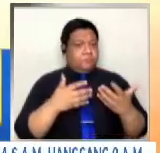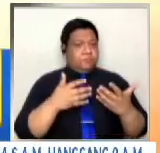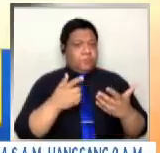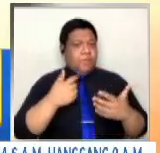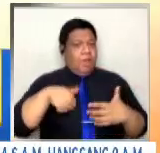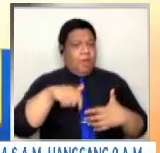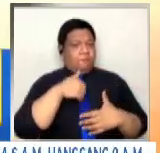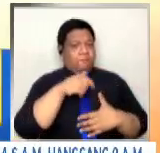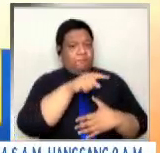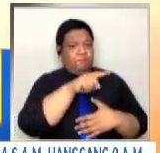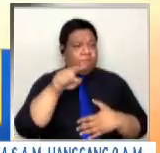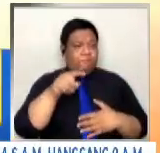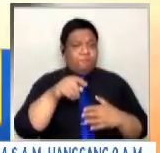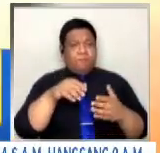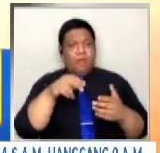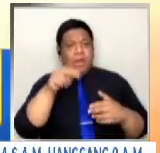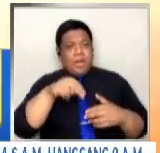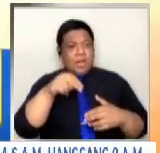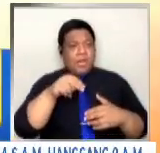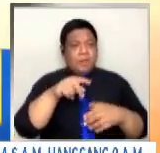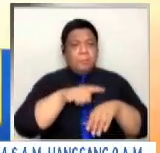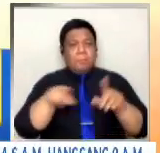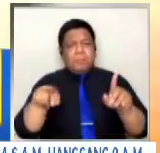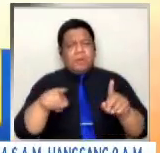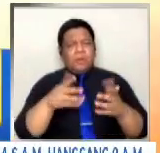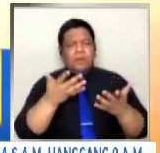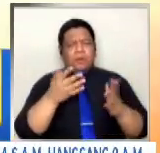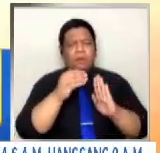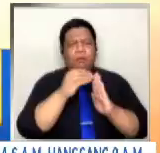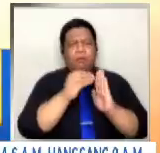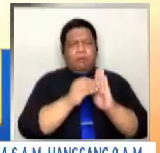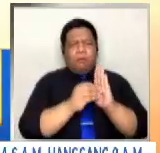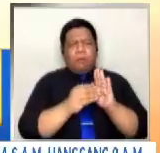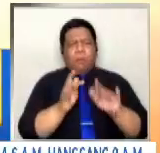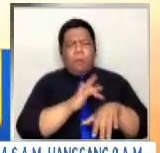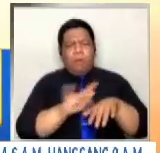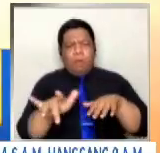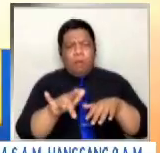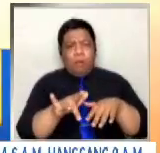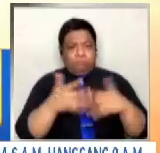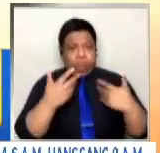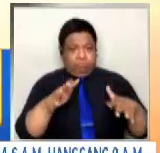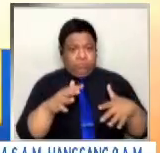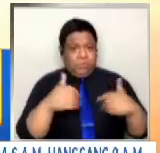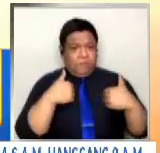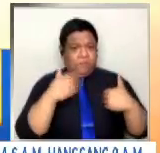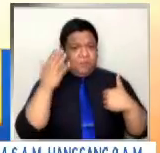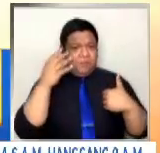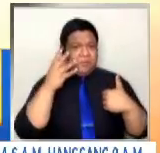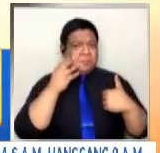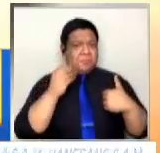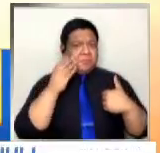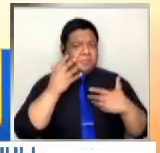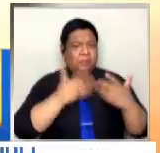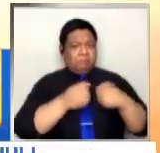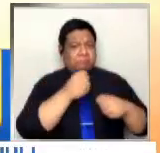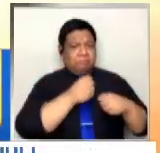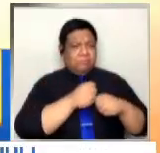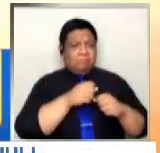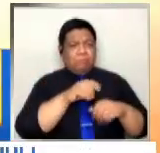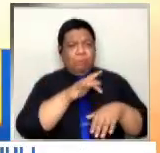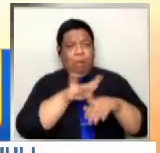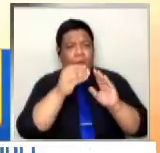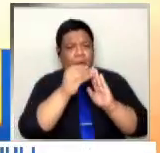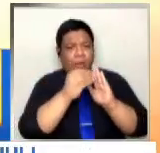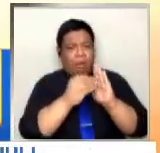raw sa listahan? Kasi yun yung talagang pinakamalaking problema dati na talagang na-encounter namin na nagko-cover po kami, Usec, eh. Well,